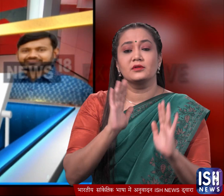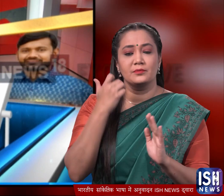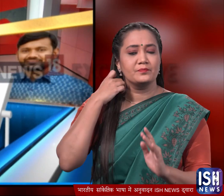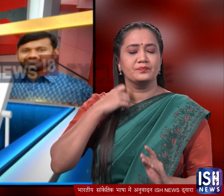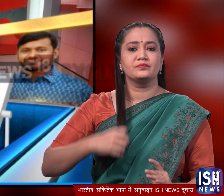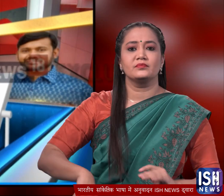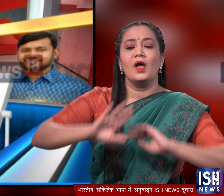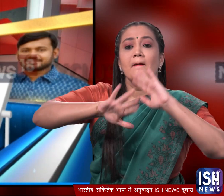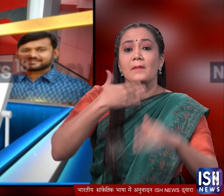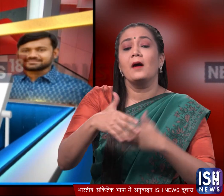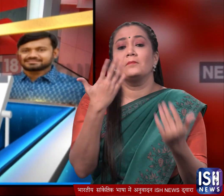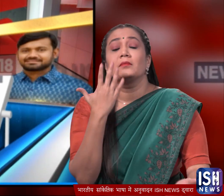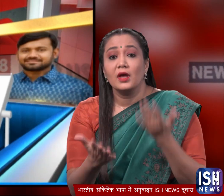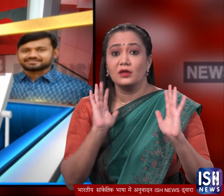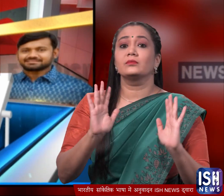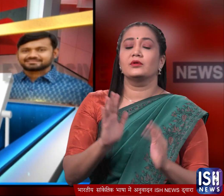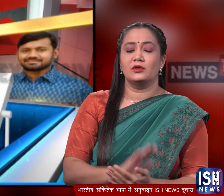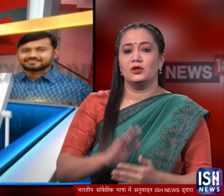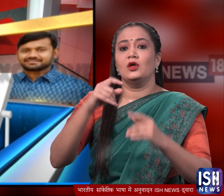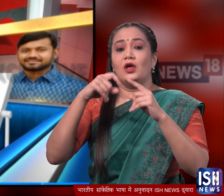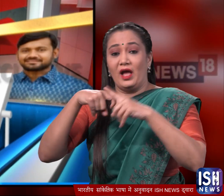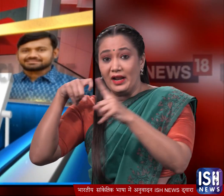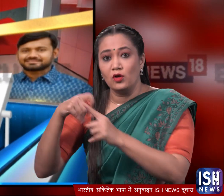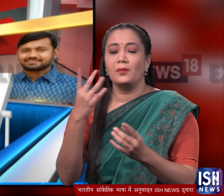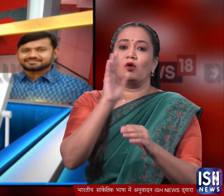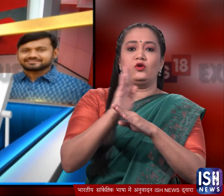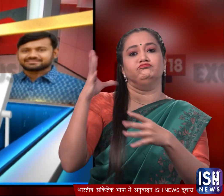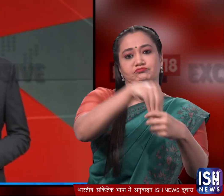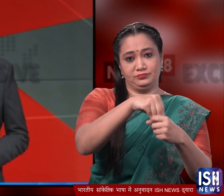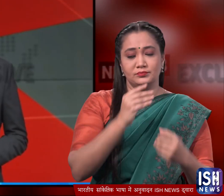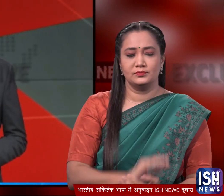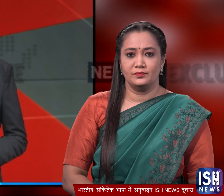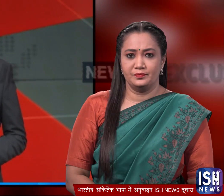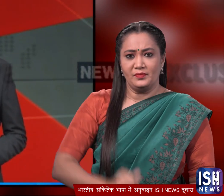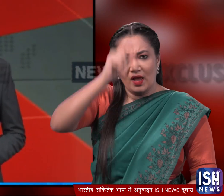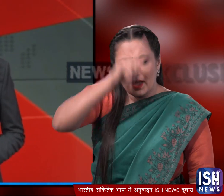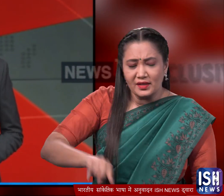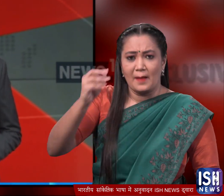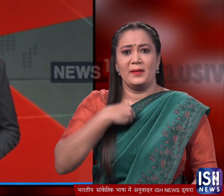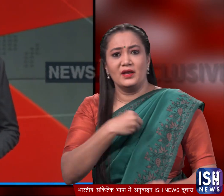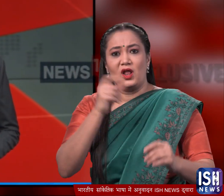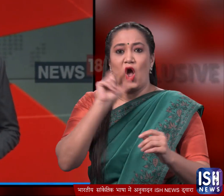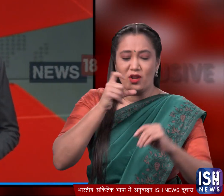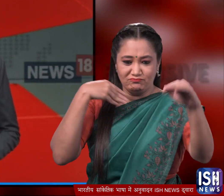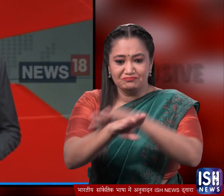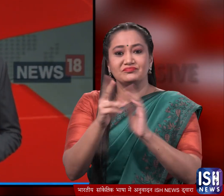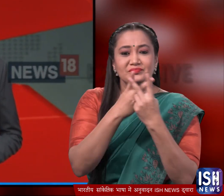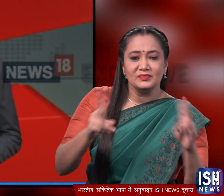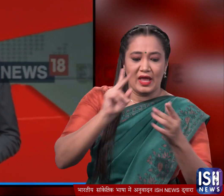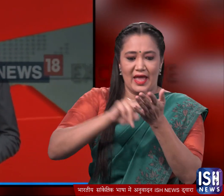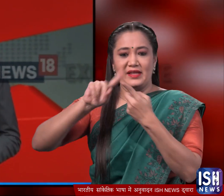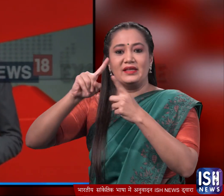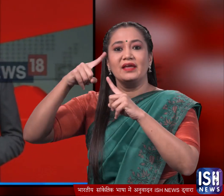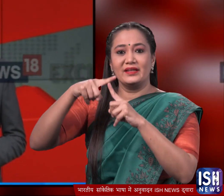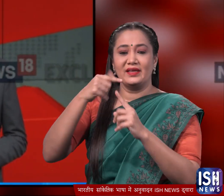बाद मुमकिन है कि वो कांग्रेस में शामिल हो जाए। देश भर के मेडिकल कॉलेजों में दाखिले के लिए होने वाली